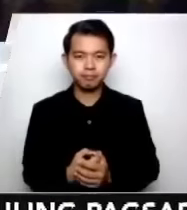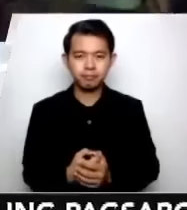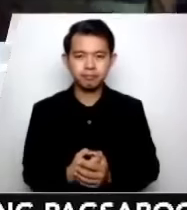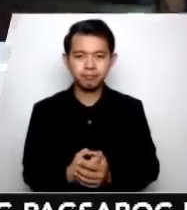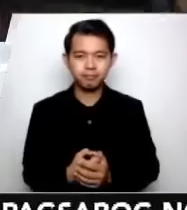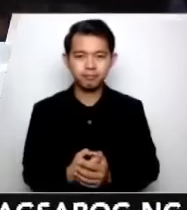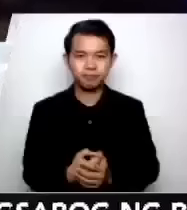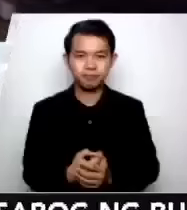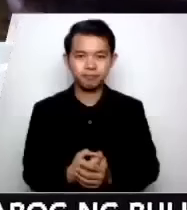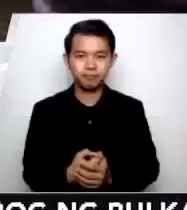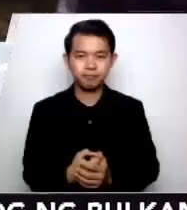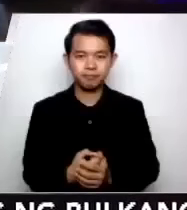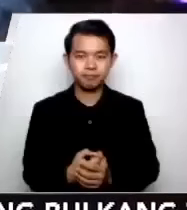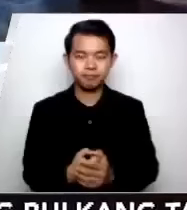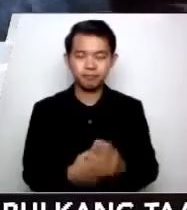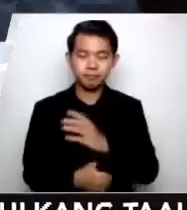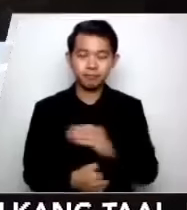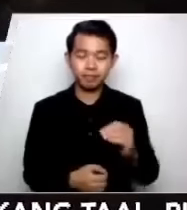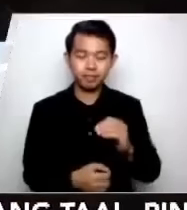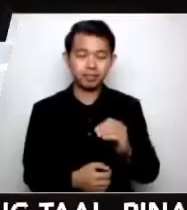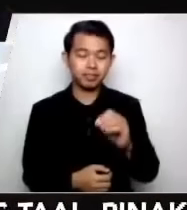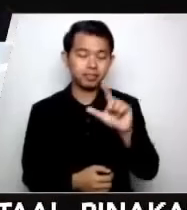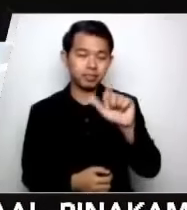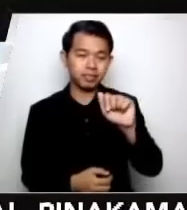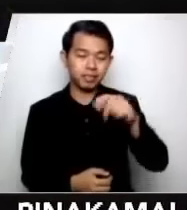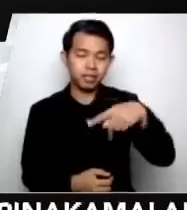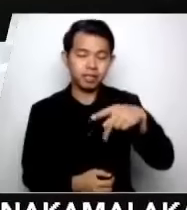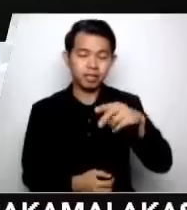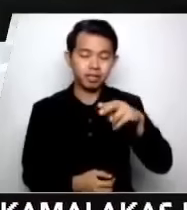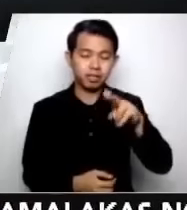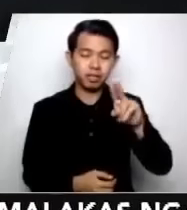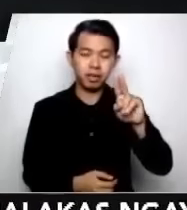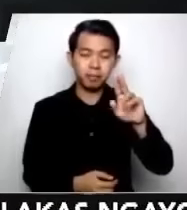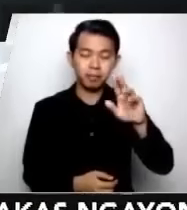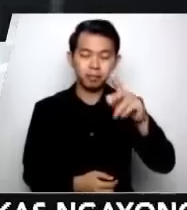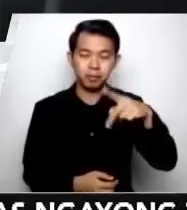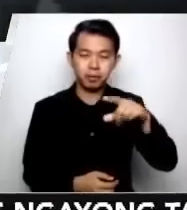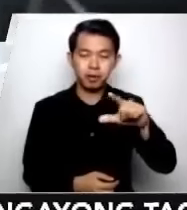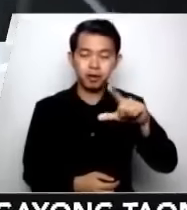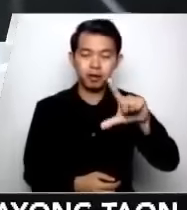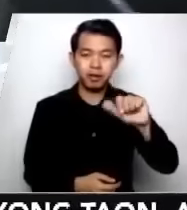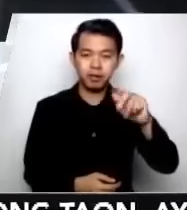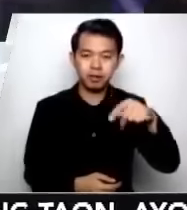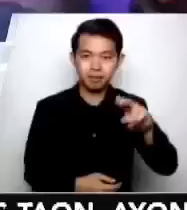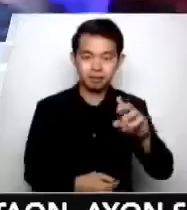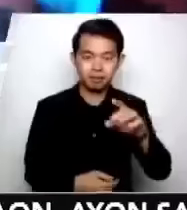At sa Lapu-Lapu City, Cebu, dahil sa pinailawang giant guitar lantern.